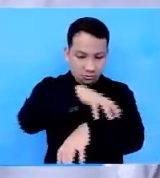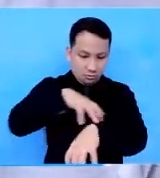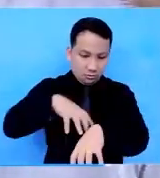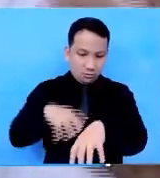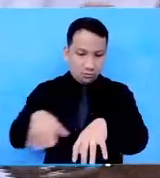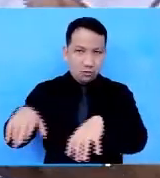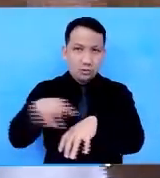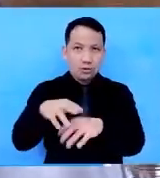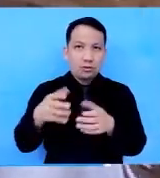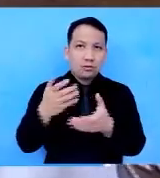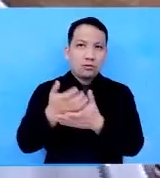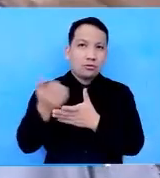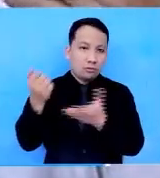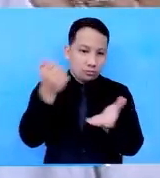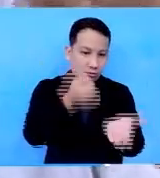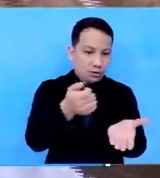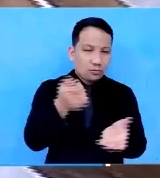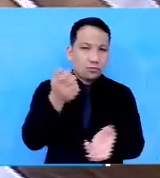nga, mahirap yan